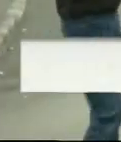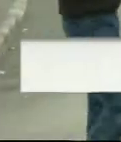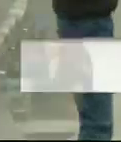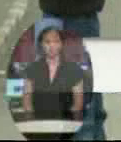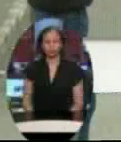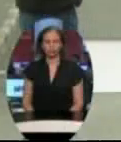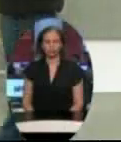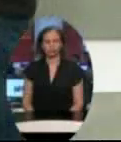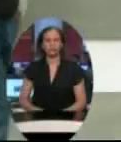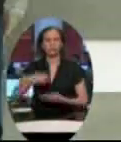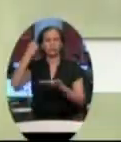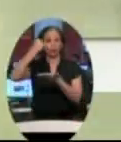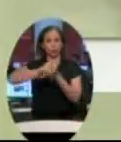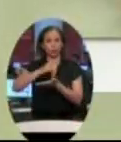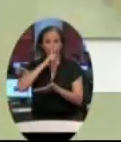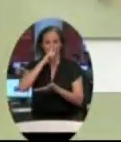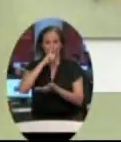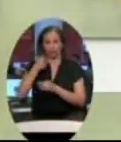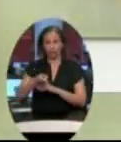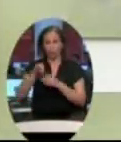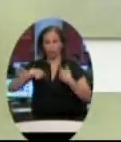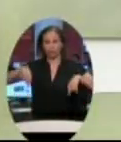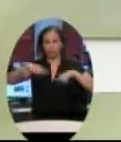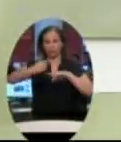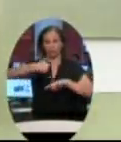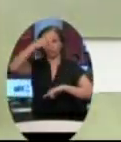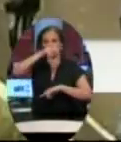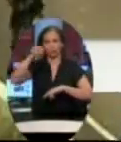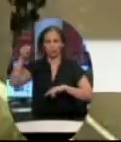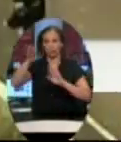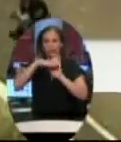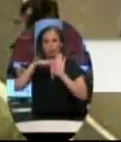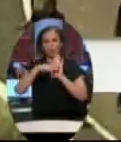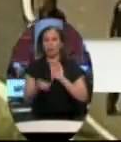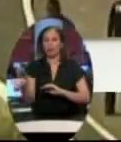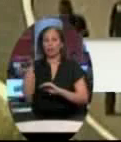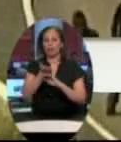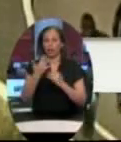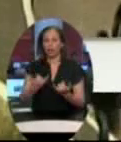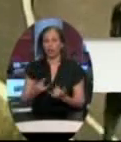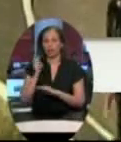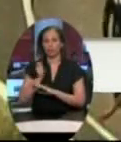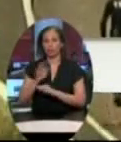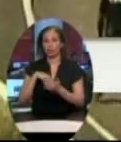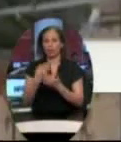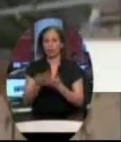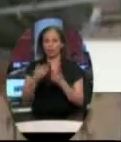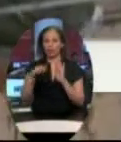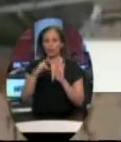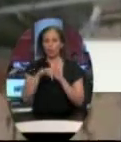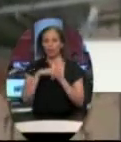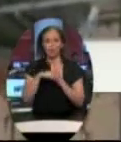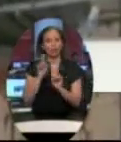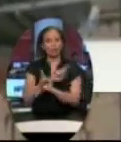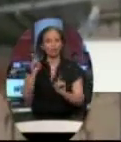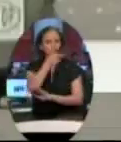לאחר שאושרה ביום ראשון על ידי ועדת שרים לענייני חקיקה, עלתה היום במליאה הצעת החוק לאיסור תיעוד של חיילי